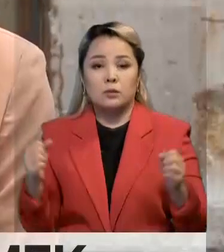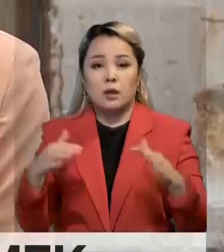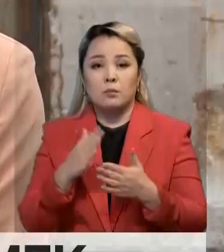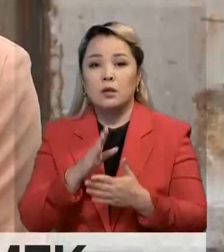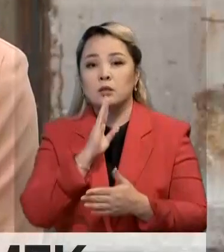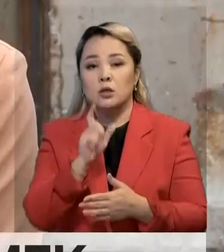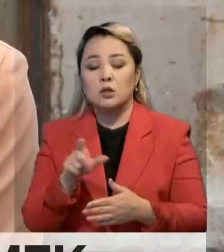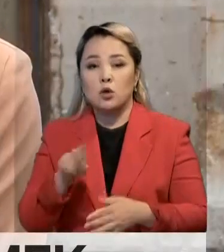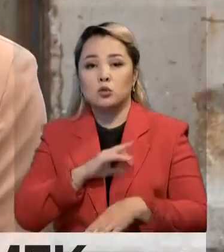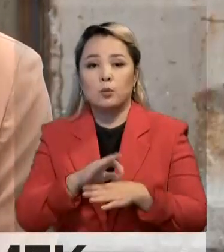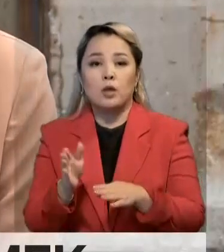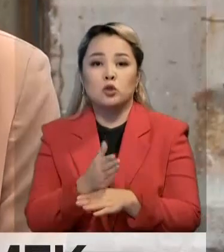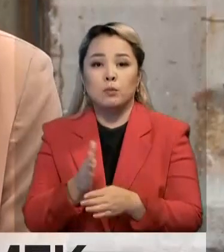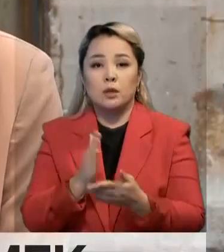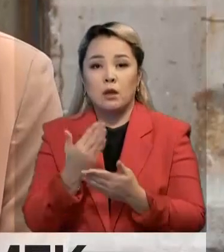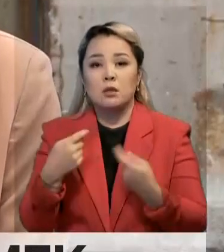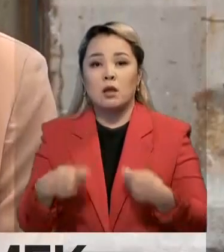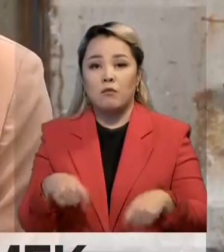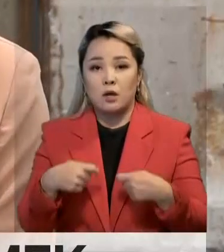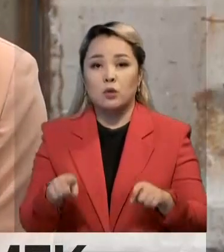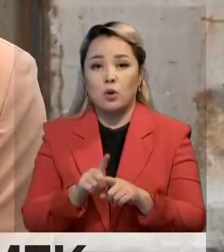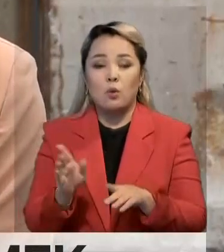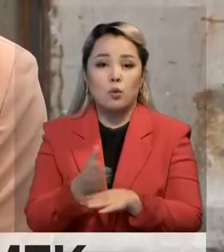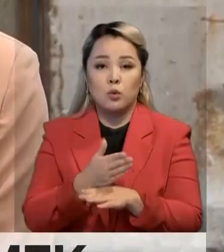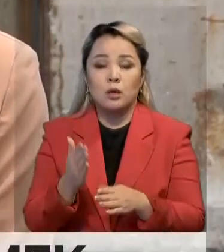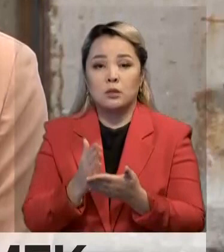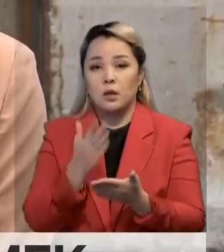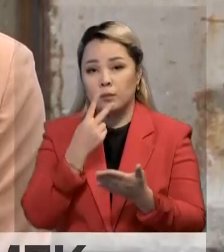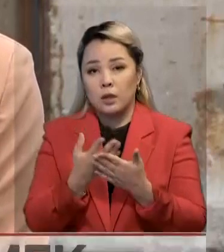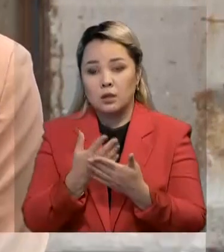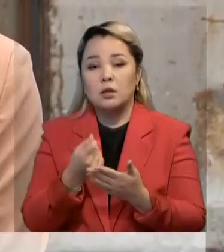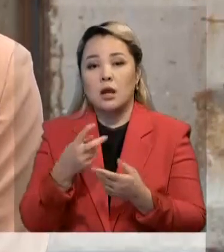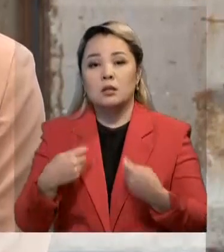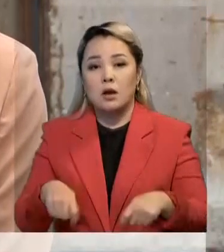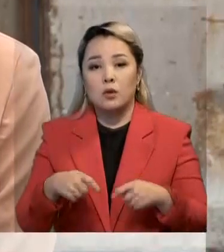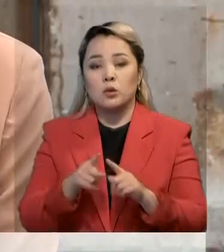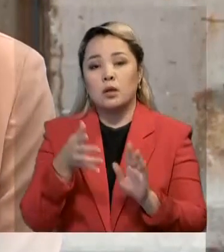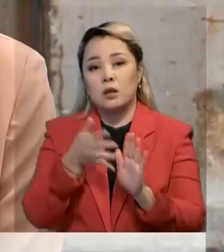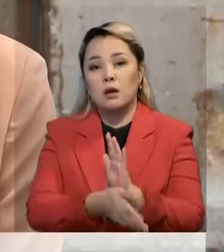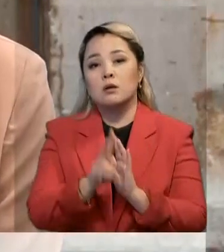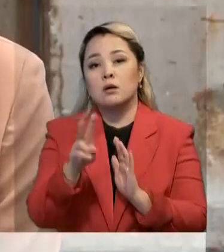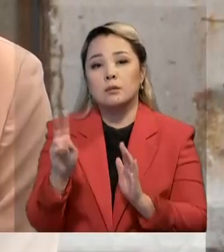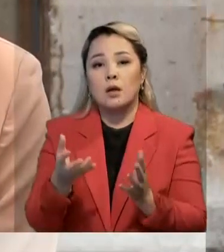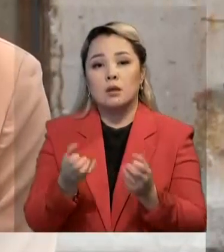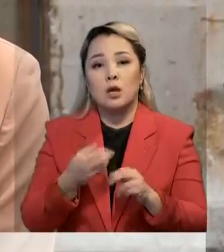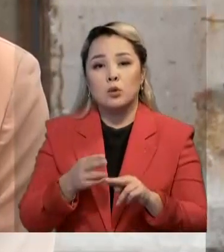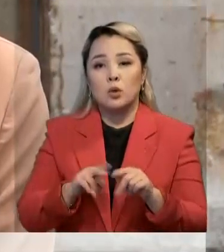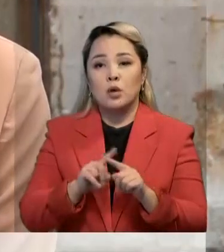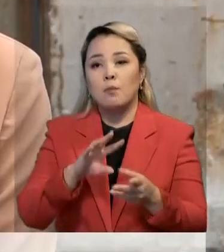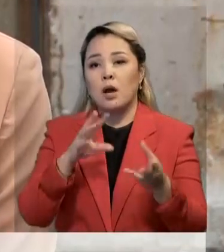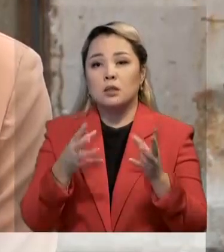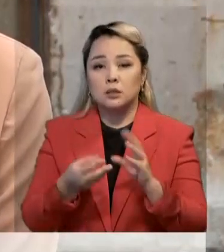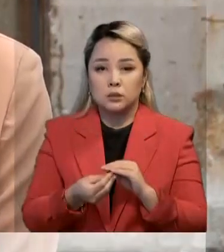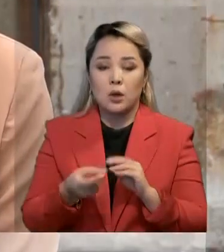Қыздардың жұмысы сұрыптау, табарларды бөліп салу, қанша табар кеткендігін, кімдер алып жатқандығын, соның